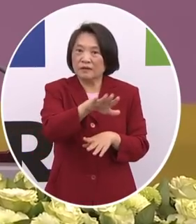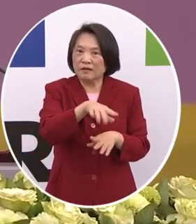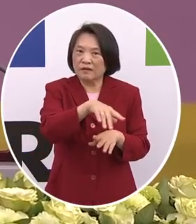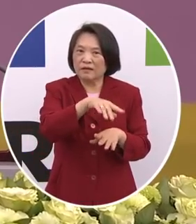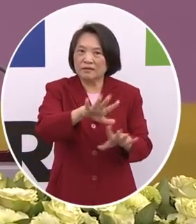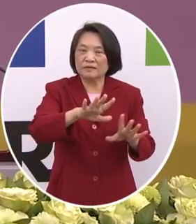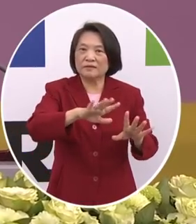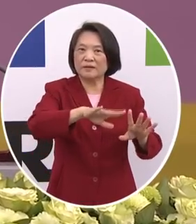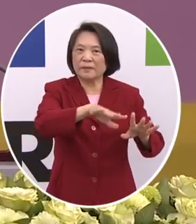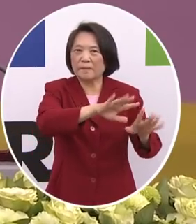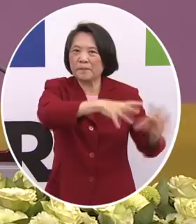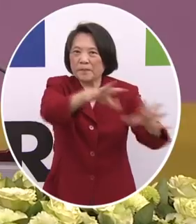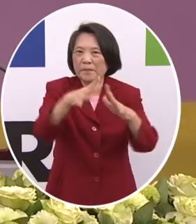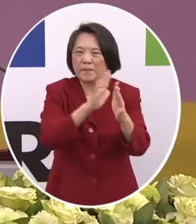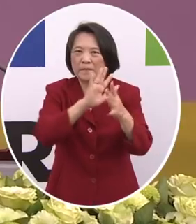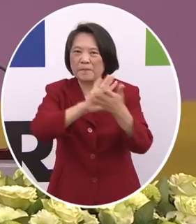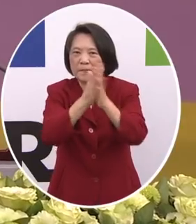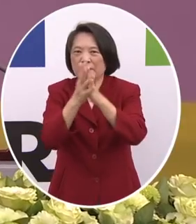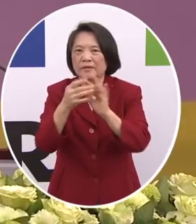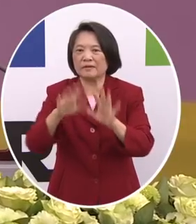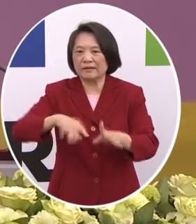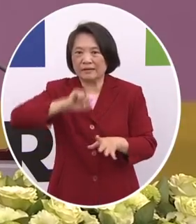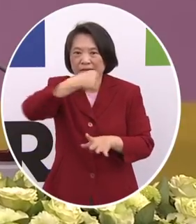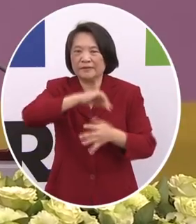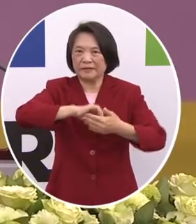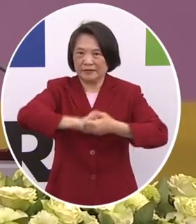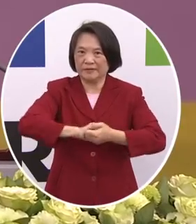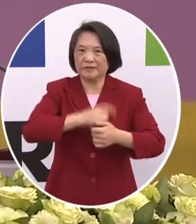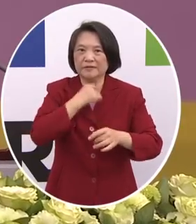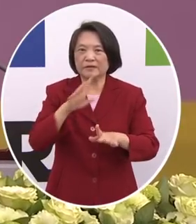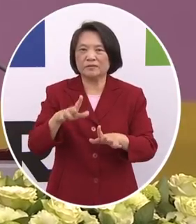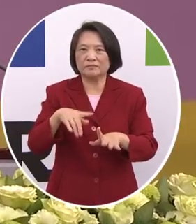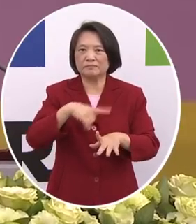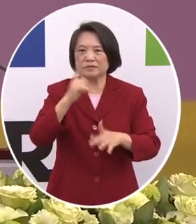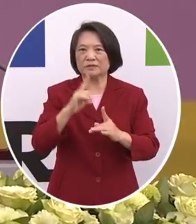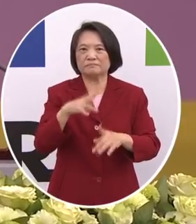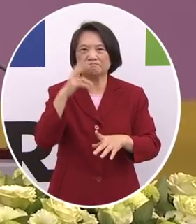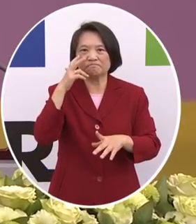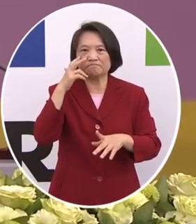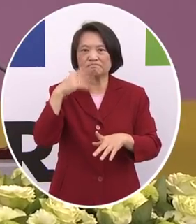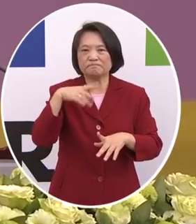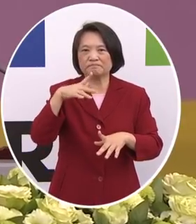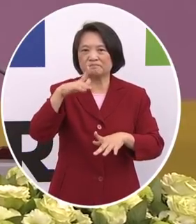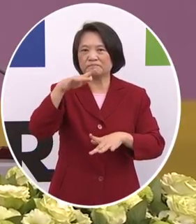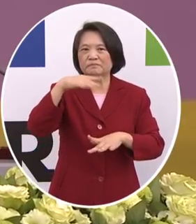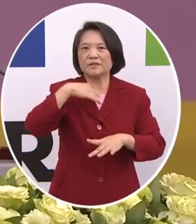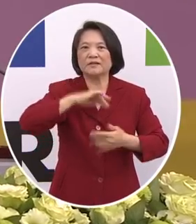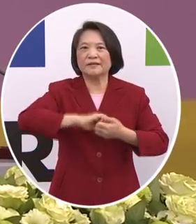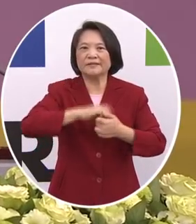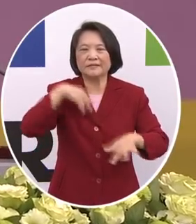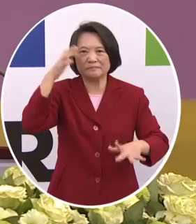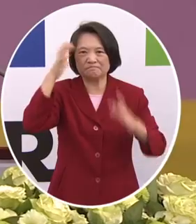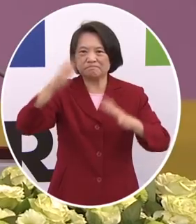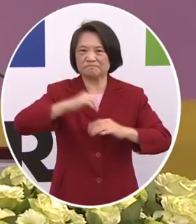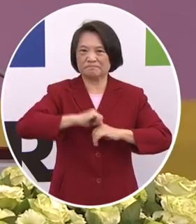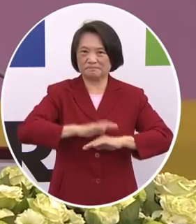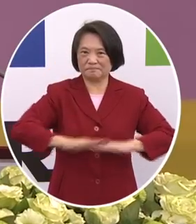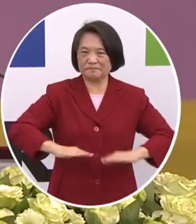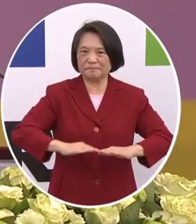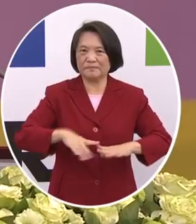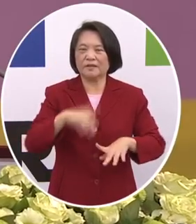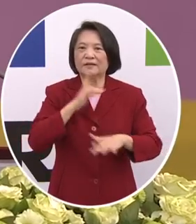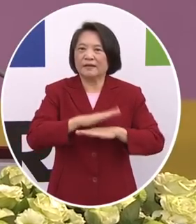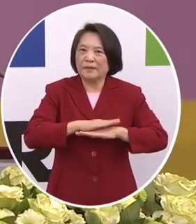的变局，台湾就要维持稳定，以沉着的态度化解压